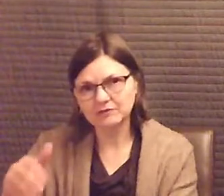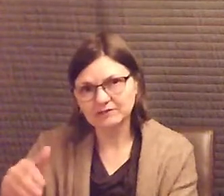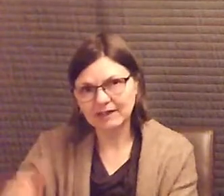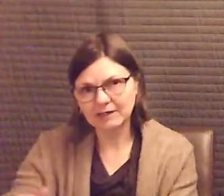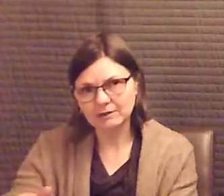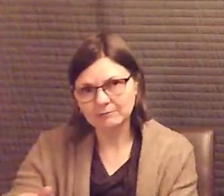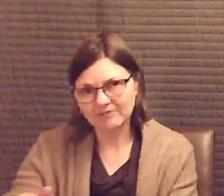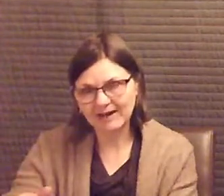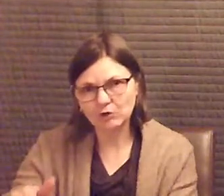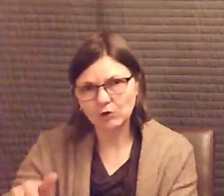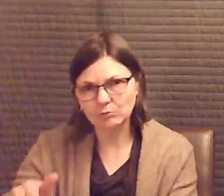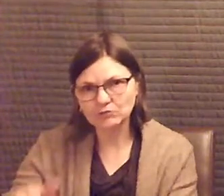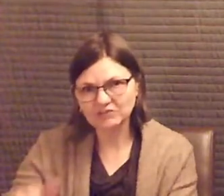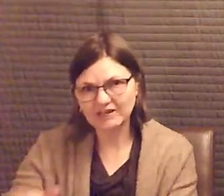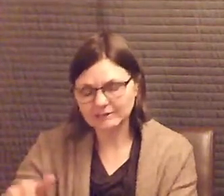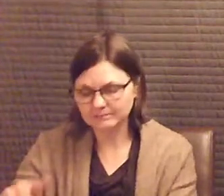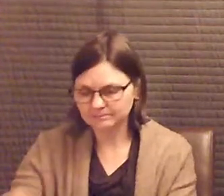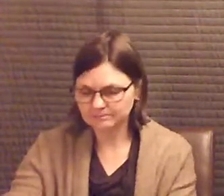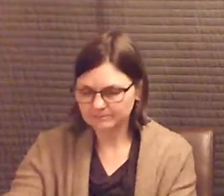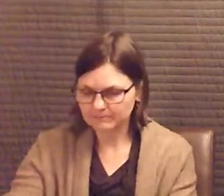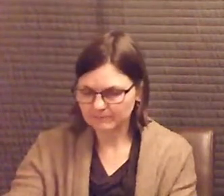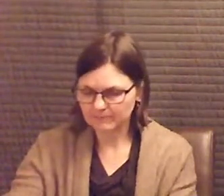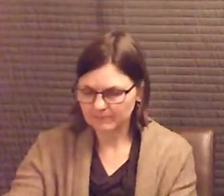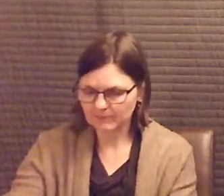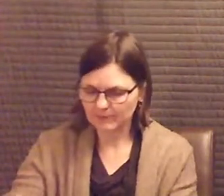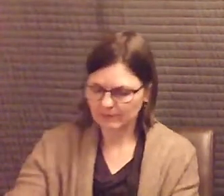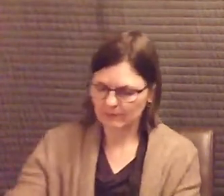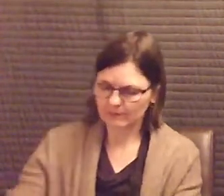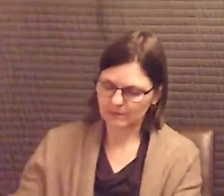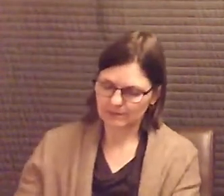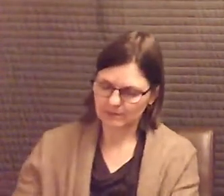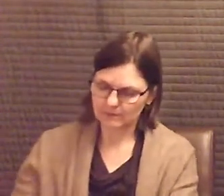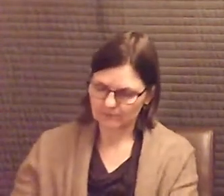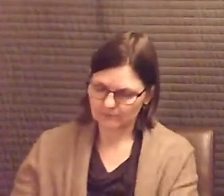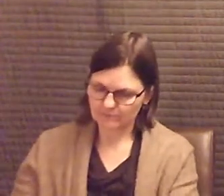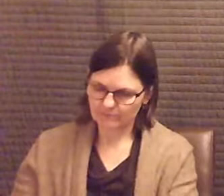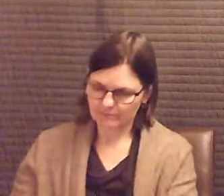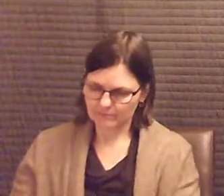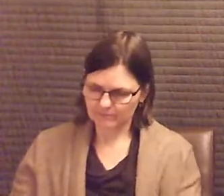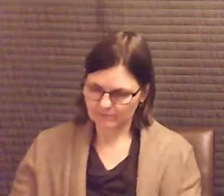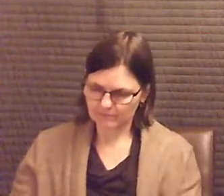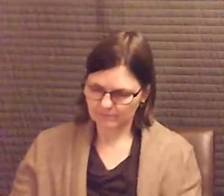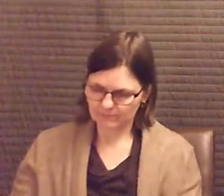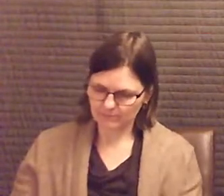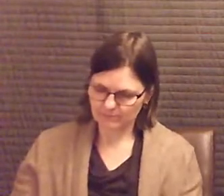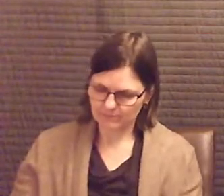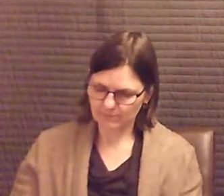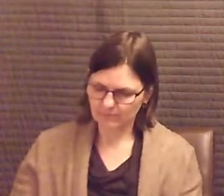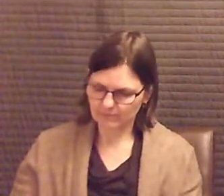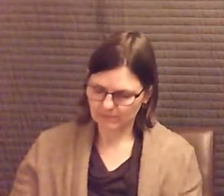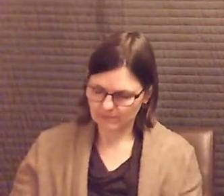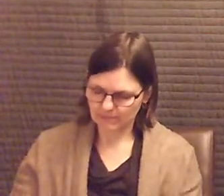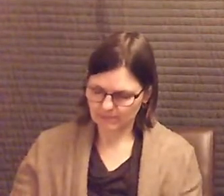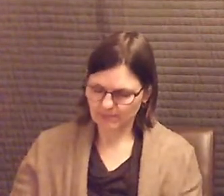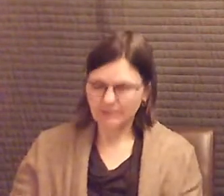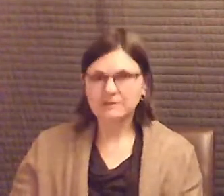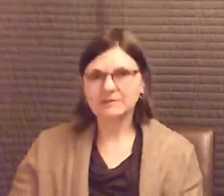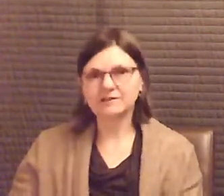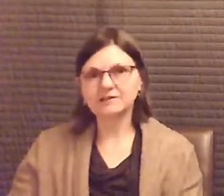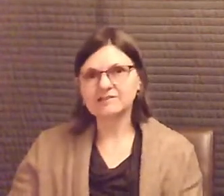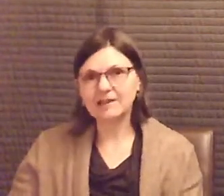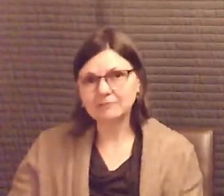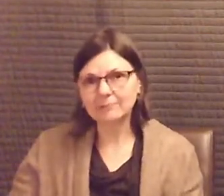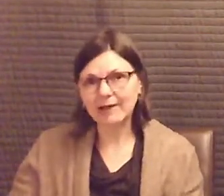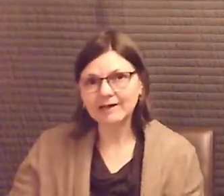dat dat ik tegen parel moet zeggen dat nieuwe slang te zijn dus 7 play all hail man egypt